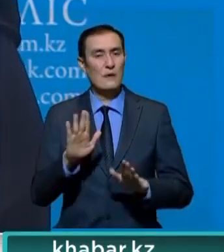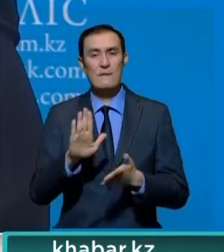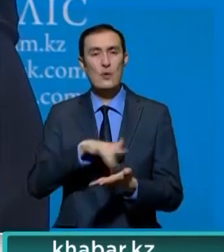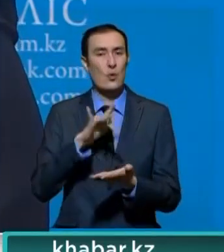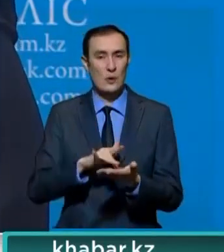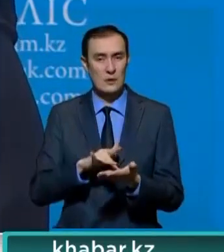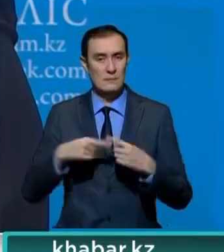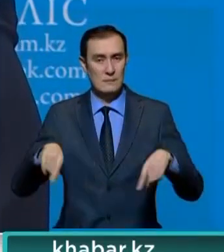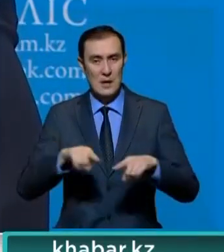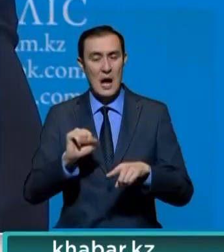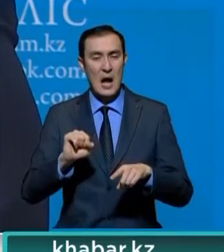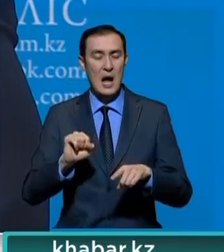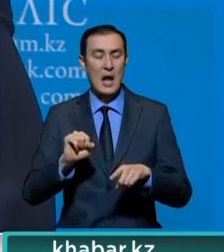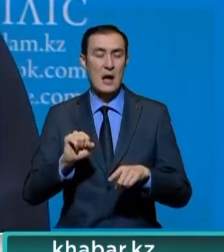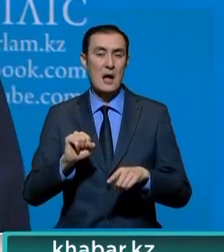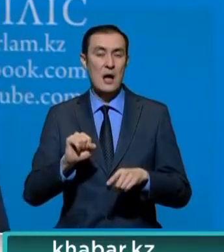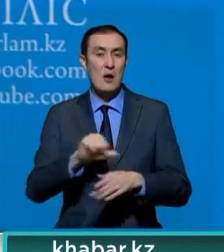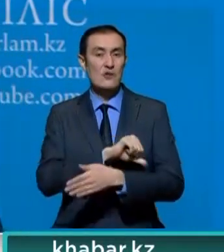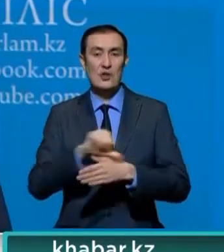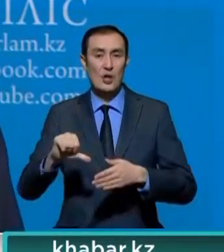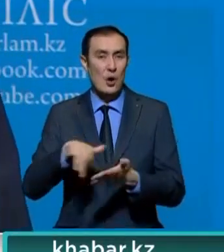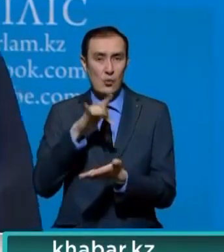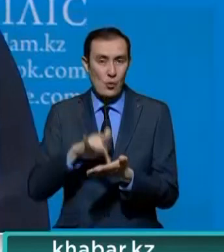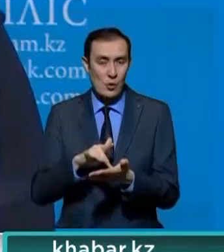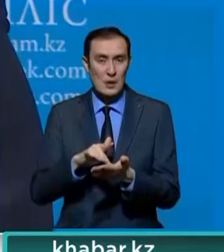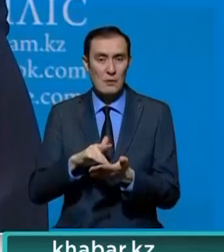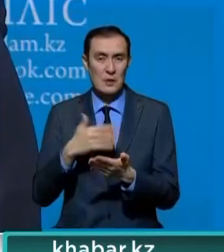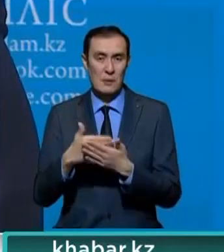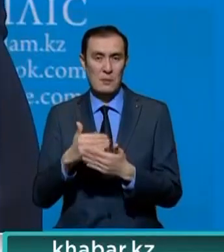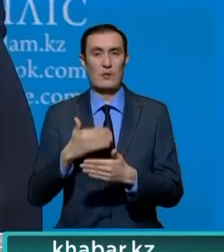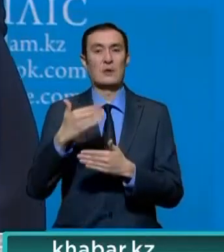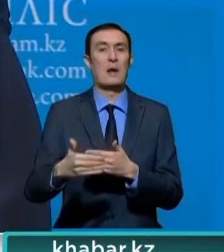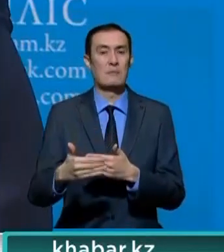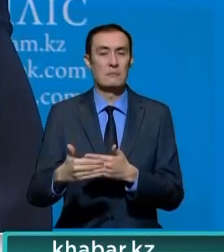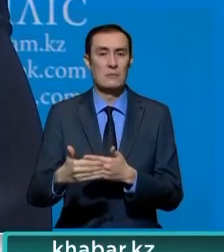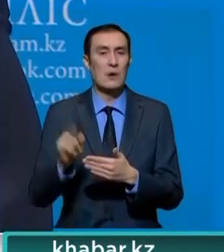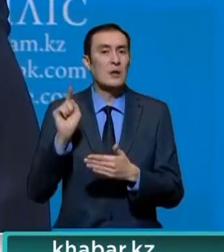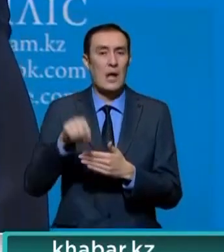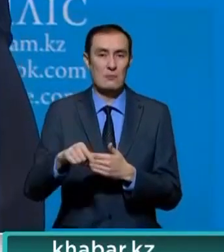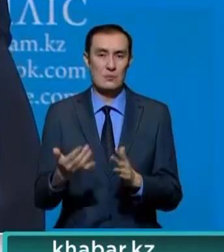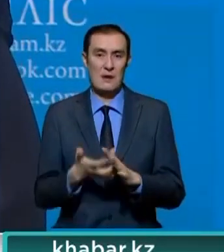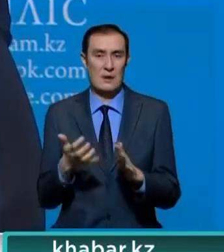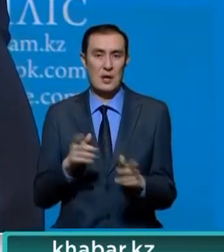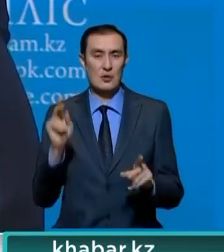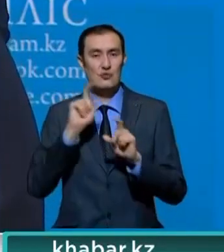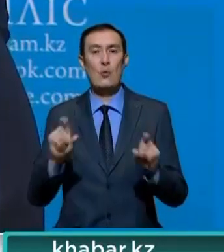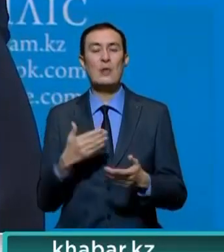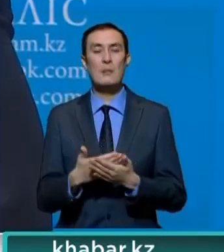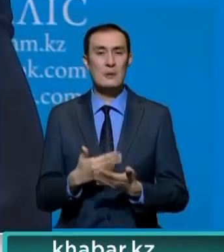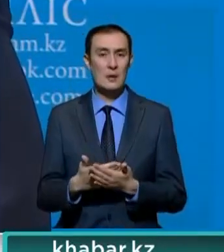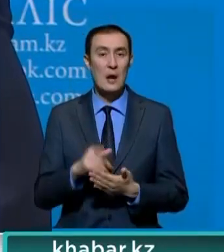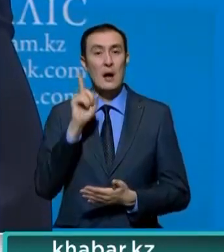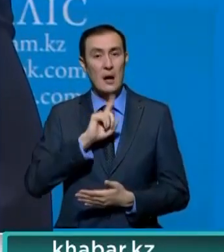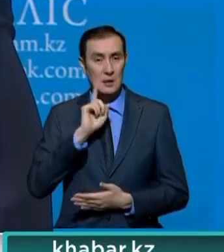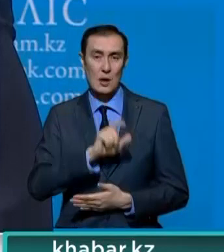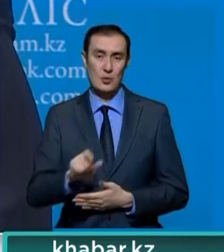города. Вот. А формально черта города, например, вон там, за вот этой красной лентой, там не хватает школы, хотя люди